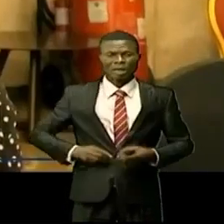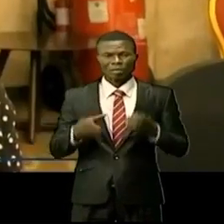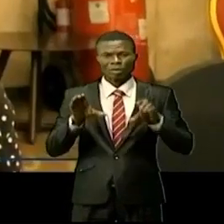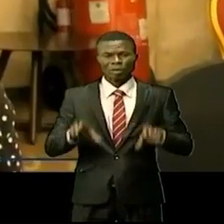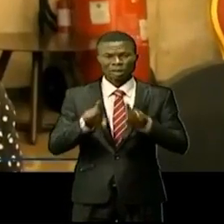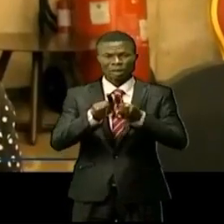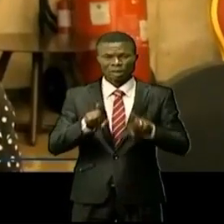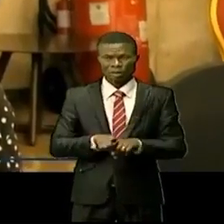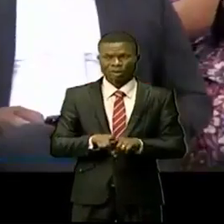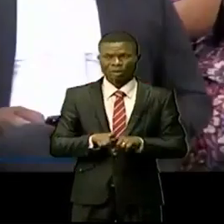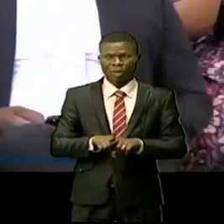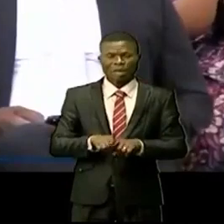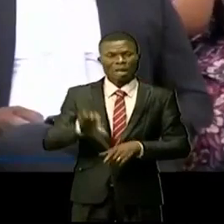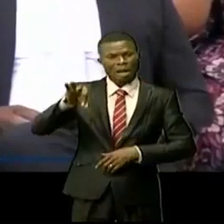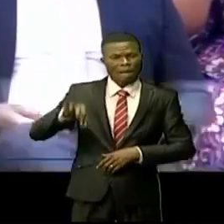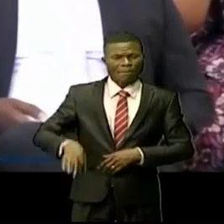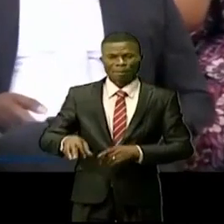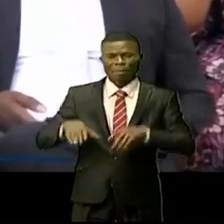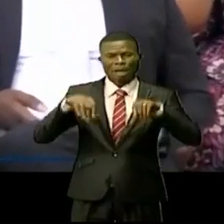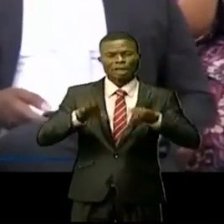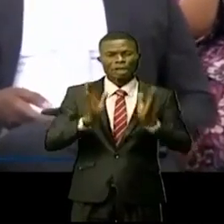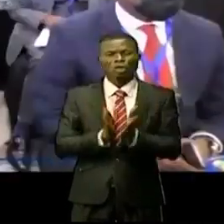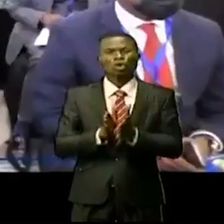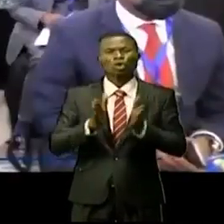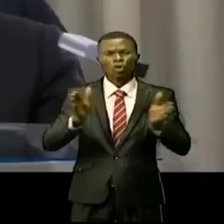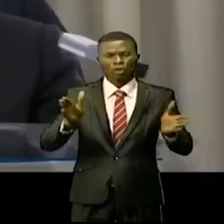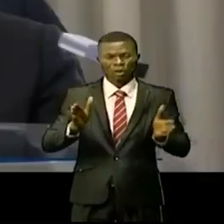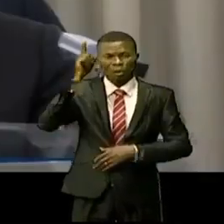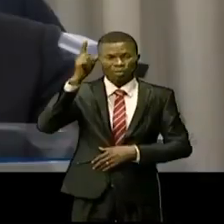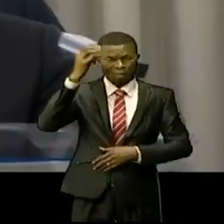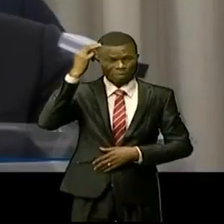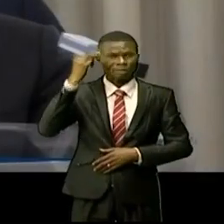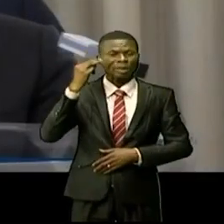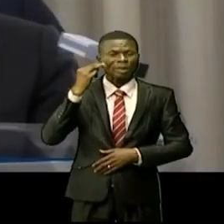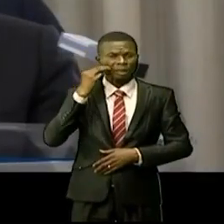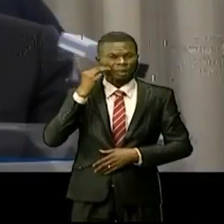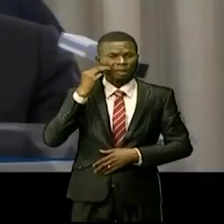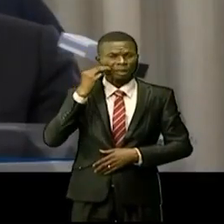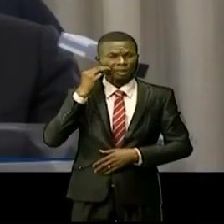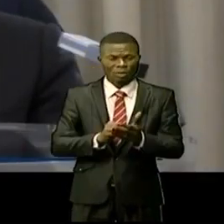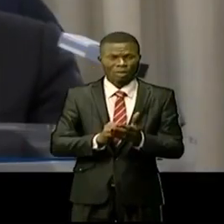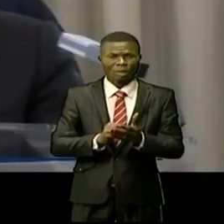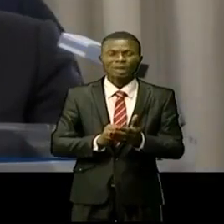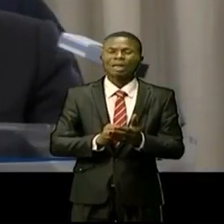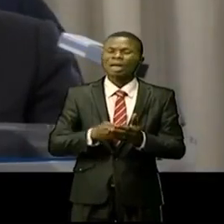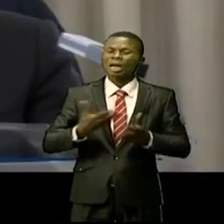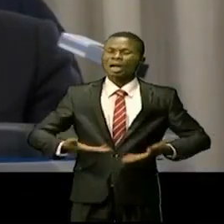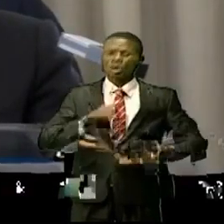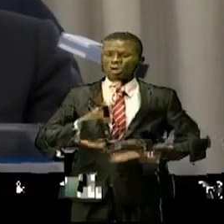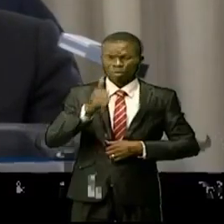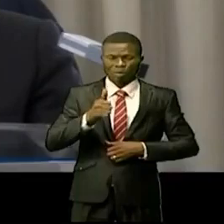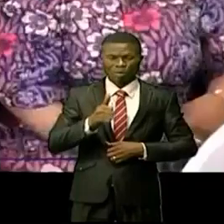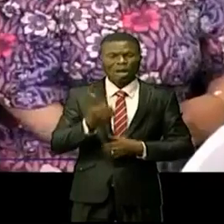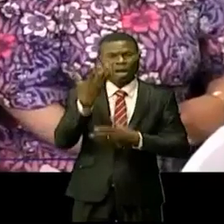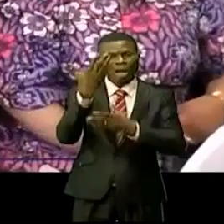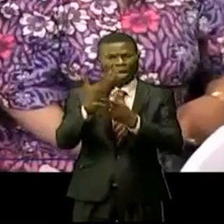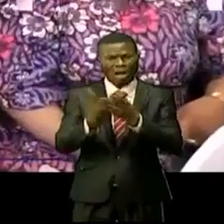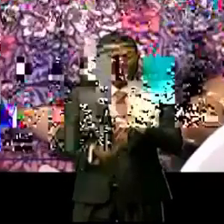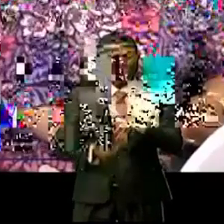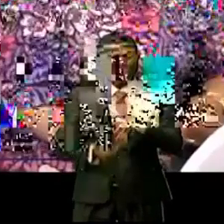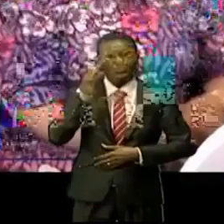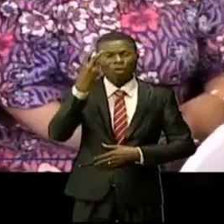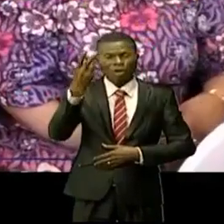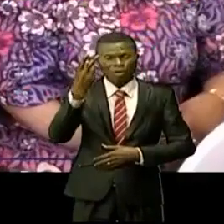c'est là pour le bien-être de tous les Congolais. Jean-Michel Samalou Kondé Kyenge a déploré en outre la carence d'une vision